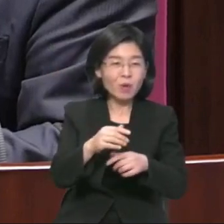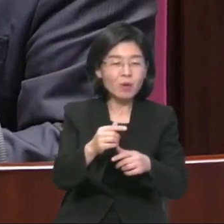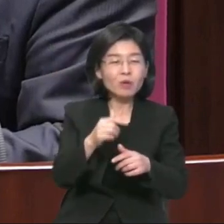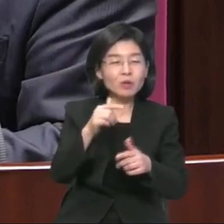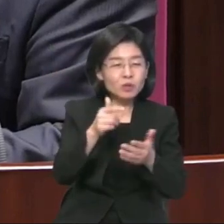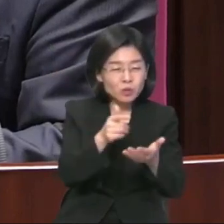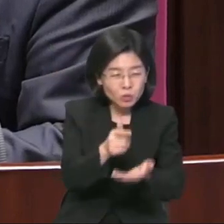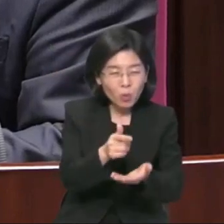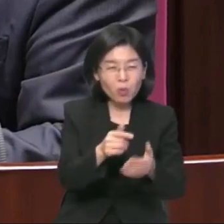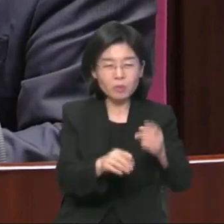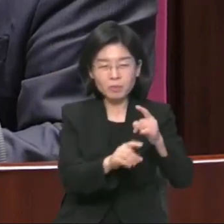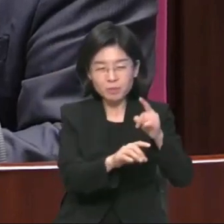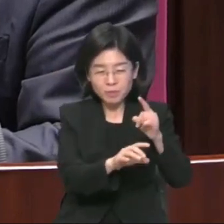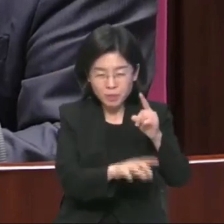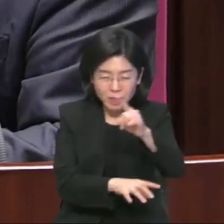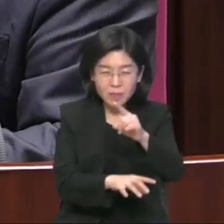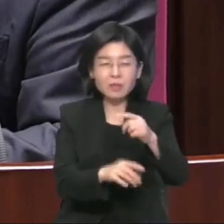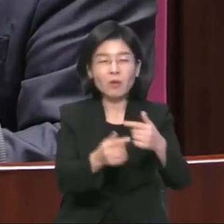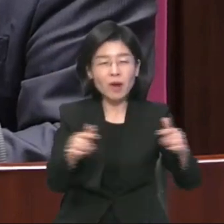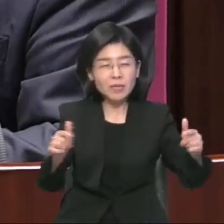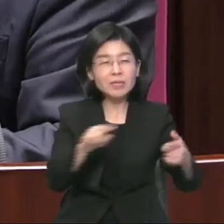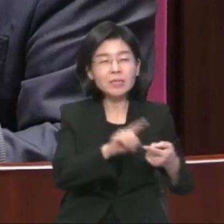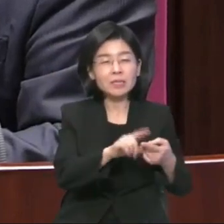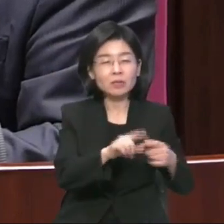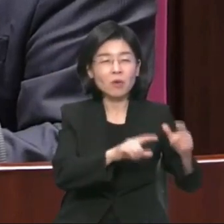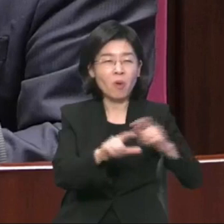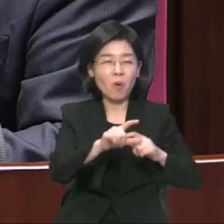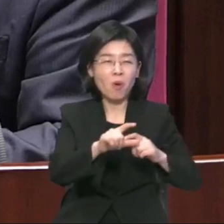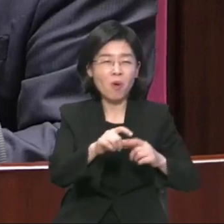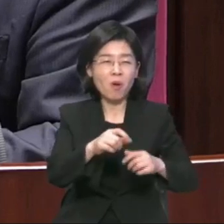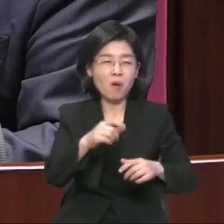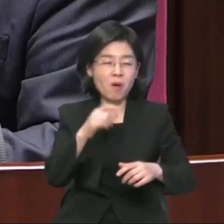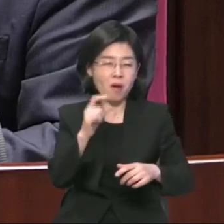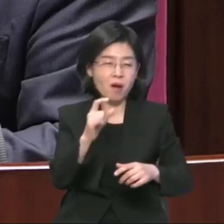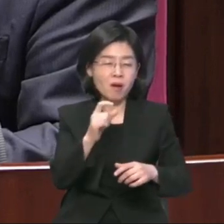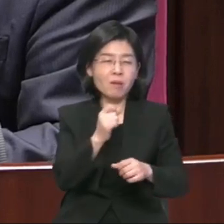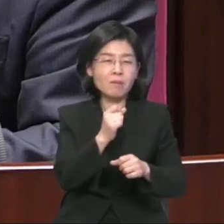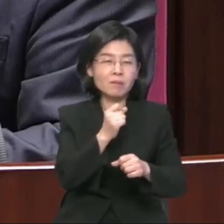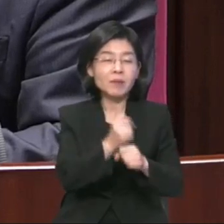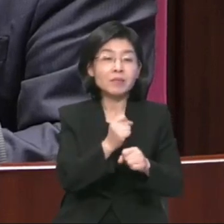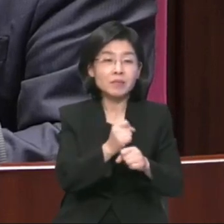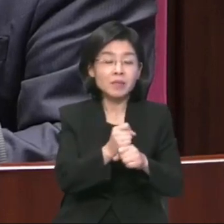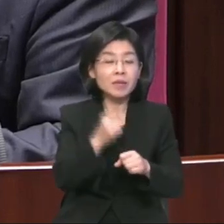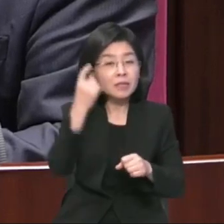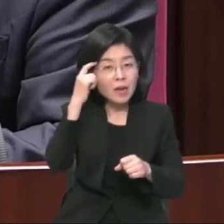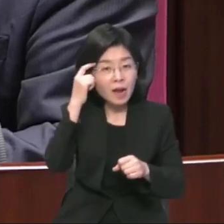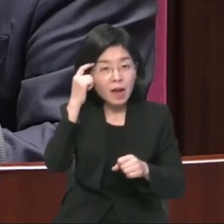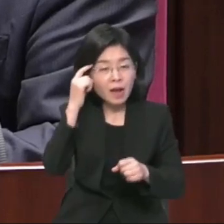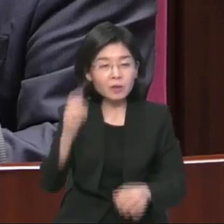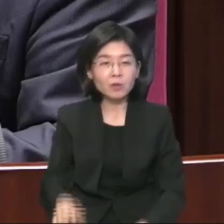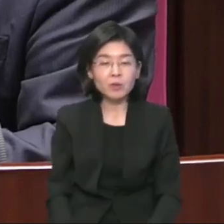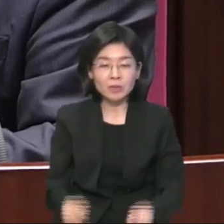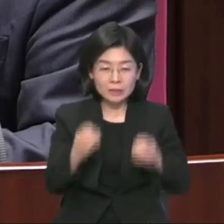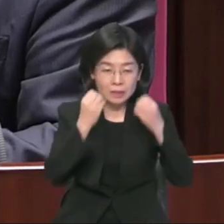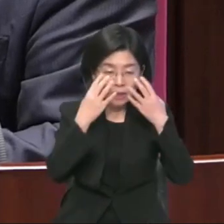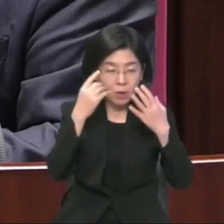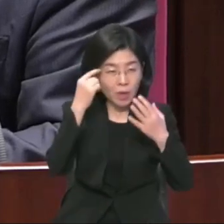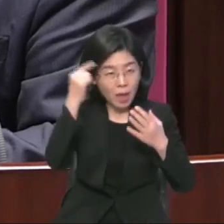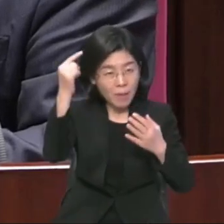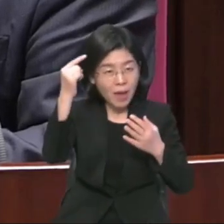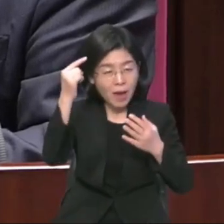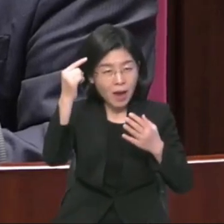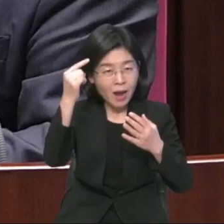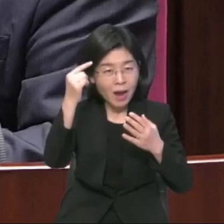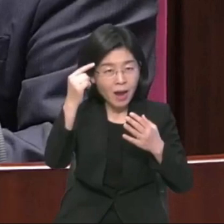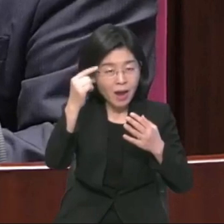국방력 강화의 의도를 나타냈다고 보여지고 그다음에 이어서 시행된 열병식에서 그들의